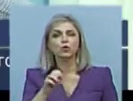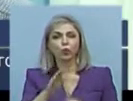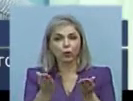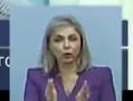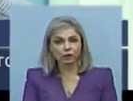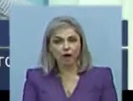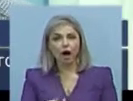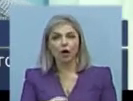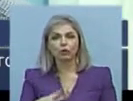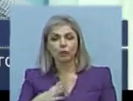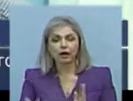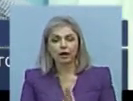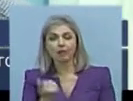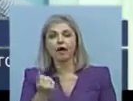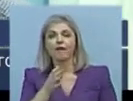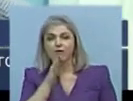під час